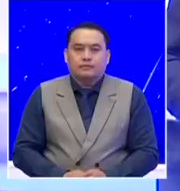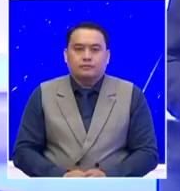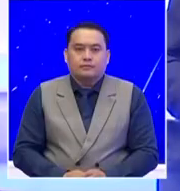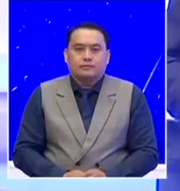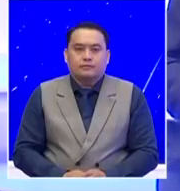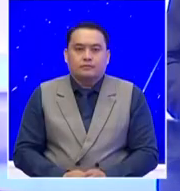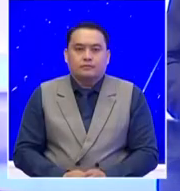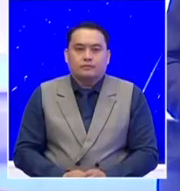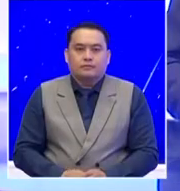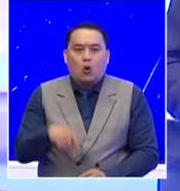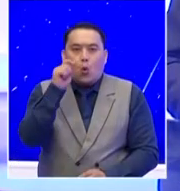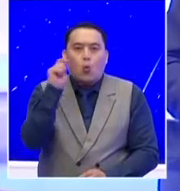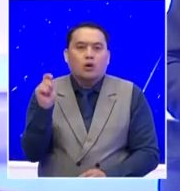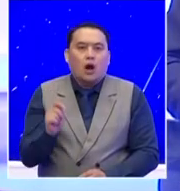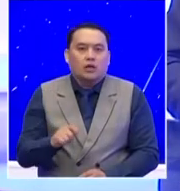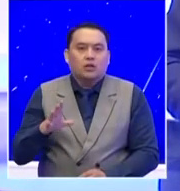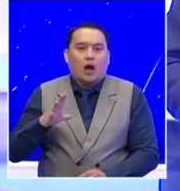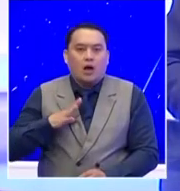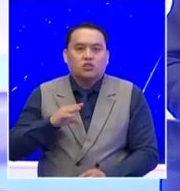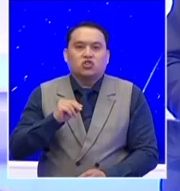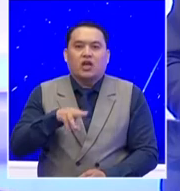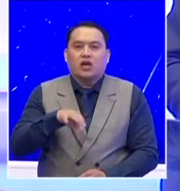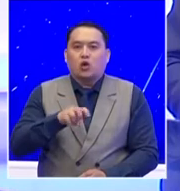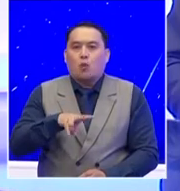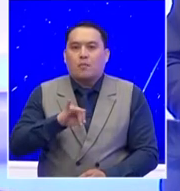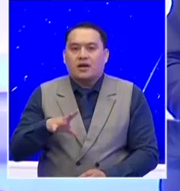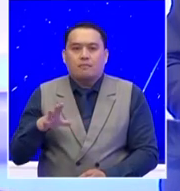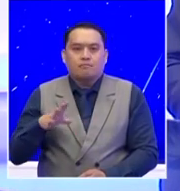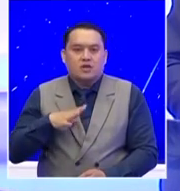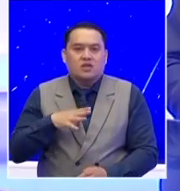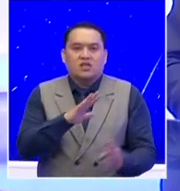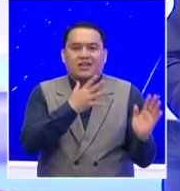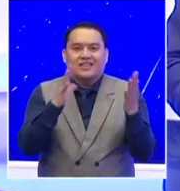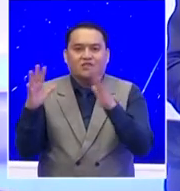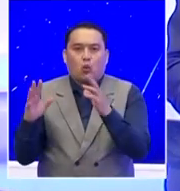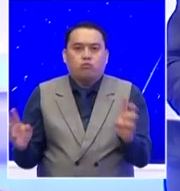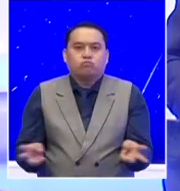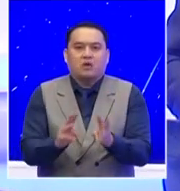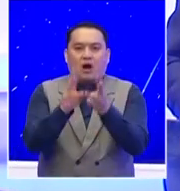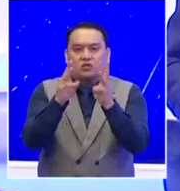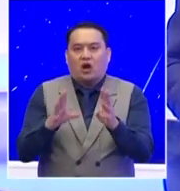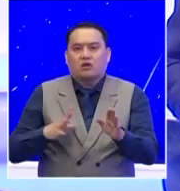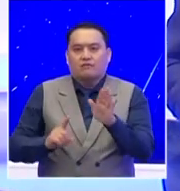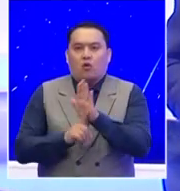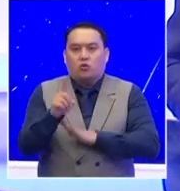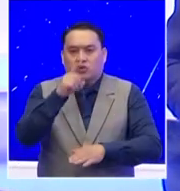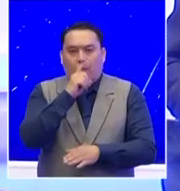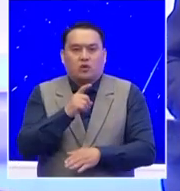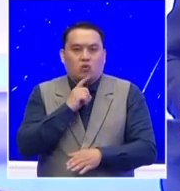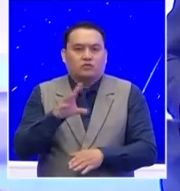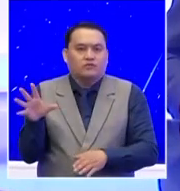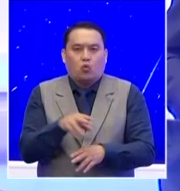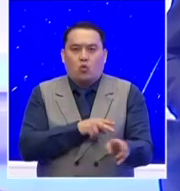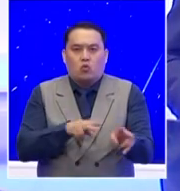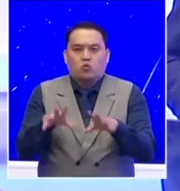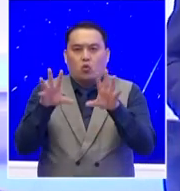В зоне отчуждения в районе украинского Чернобыля несколько дней бушуют лесные пожары. Очаги возгорания пока не удается взять под